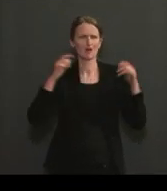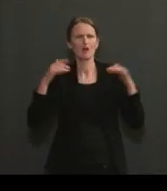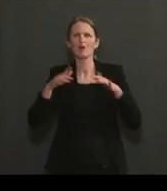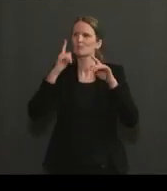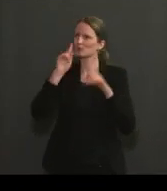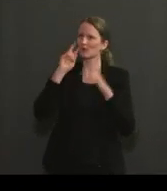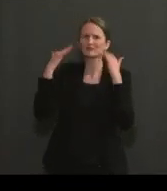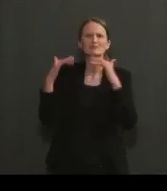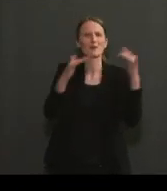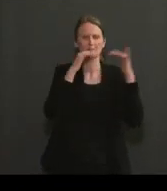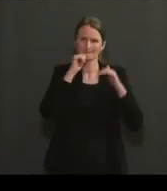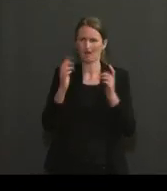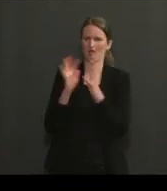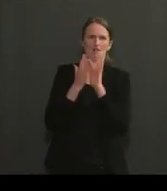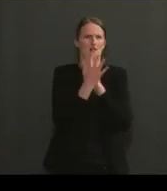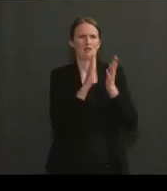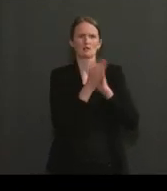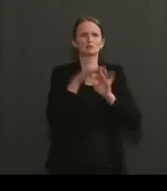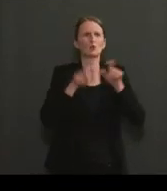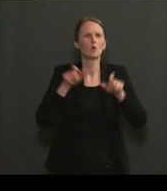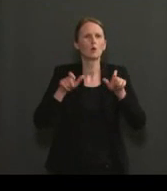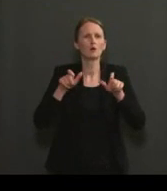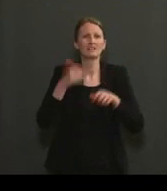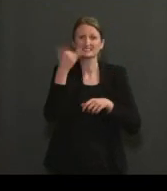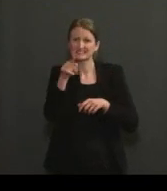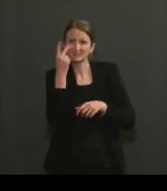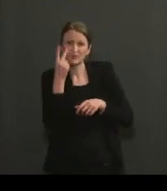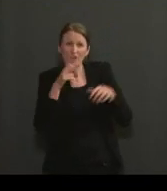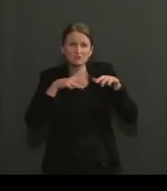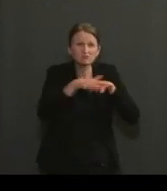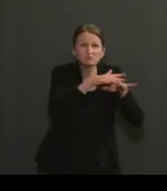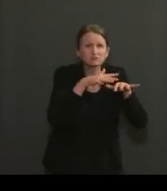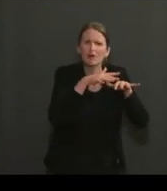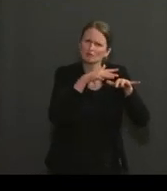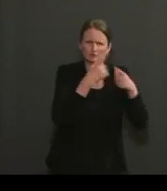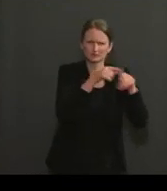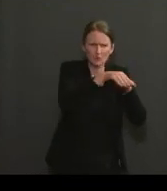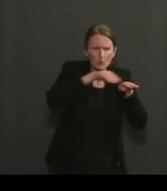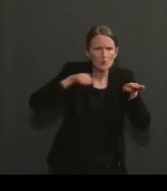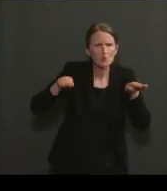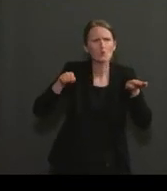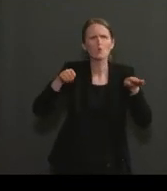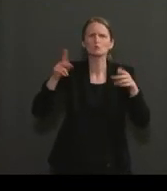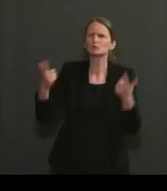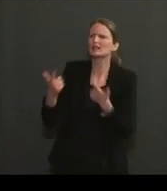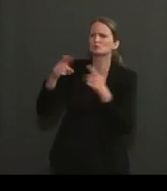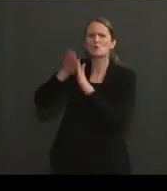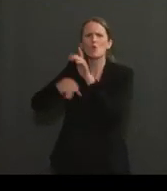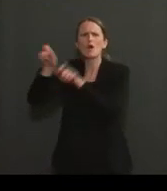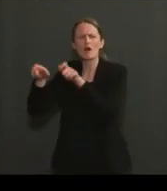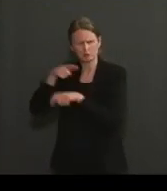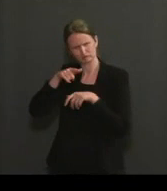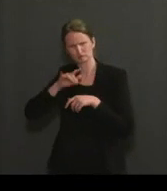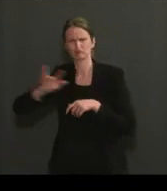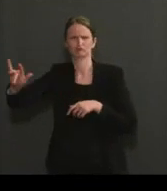grands engorgements aux mêmes endroits. Les rassemblements trop importants comme il a pu se produire ce week-end, mais aussi et plus encore les lockdown